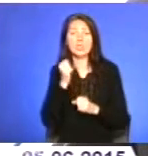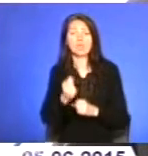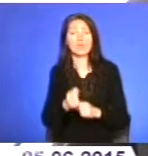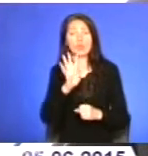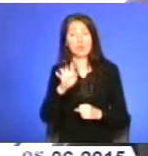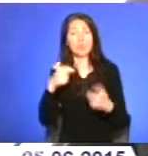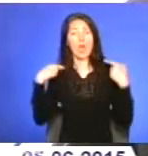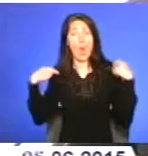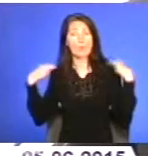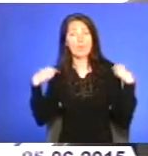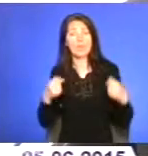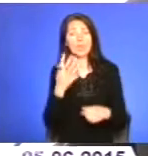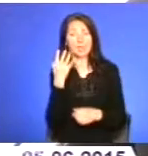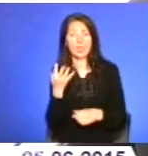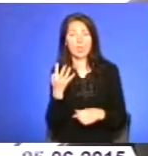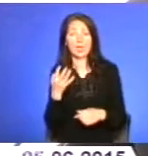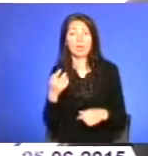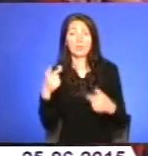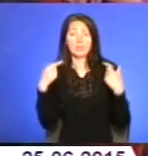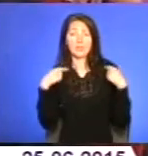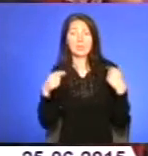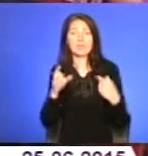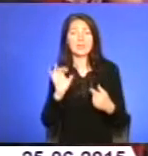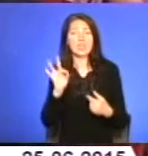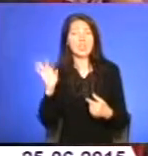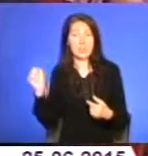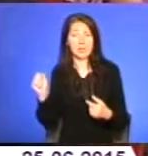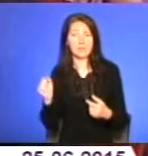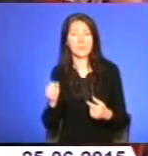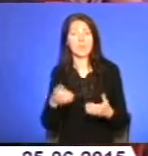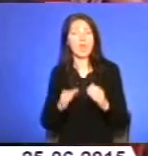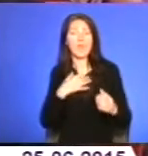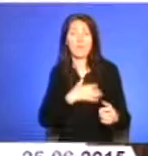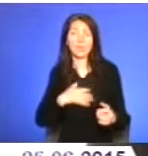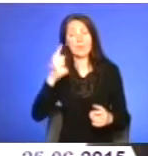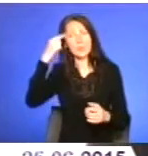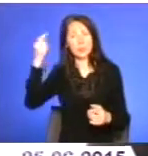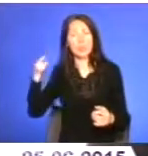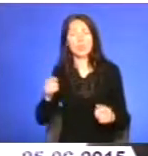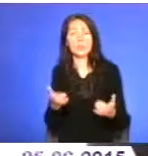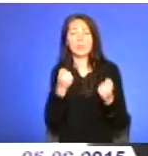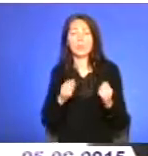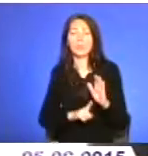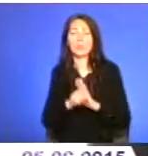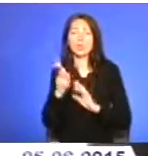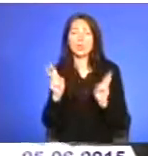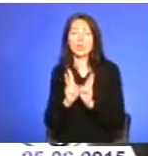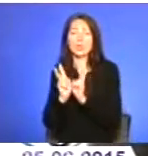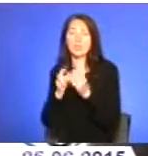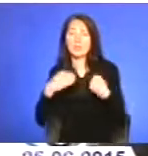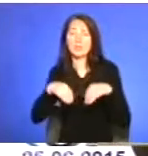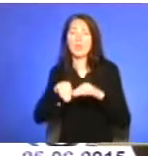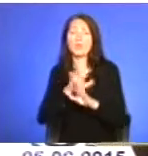4 офіцери і 4 рядових і сержанти. Важлива і психологічна підтримка. Започаткували зустрічі сімей